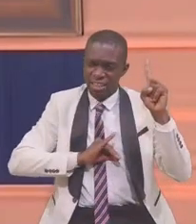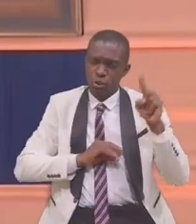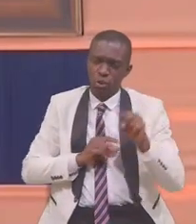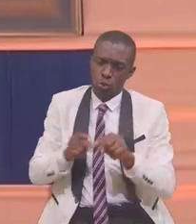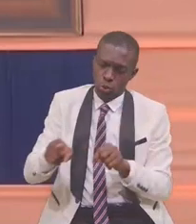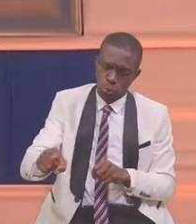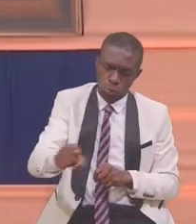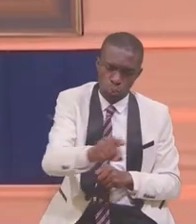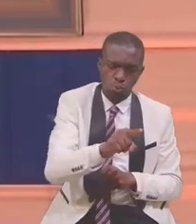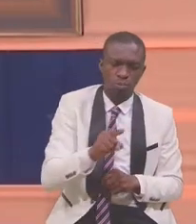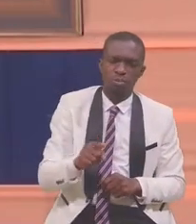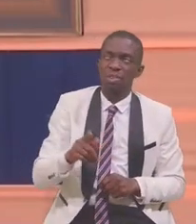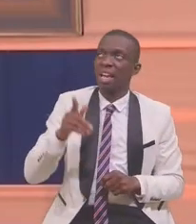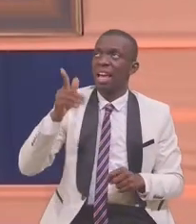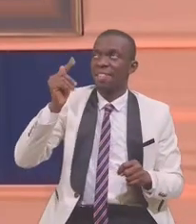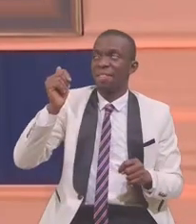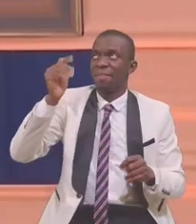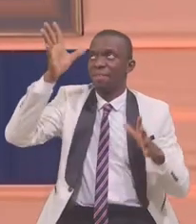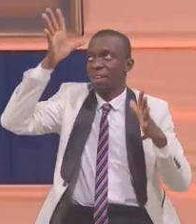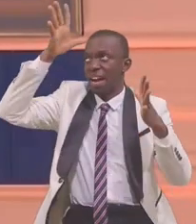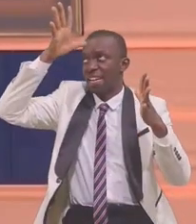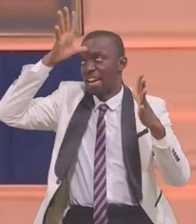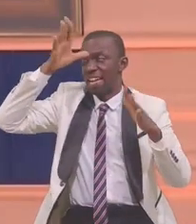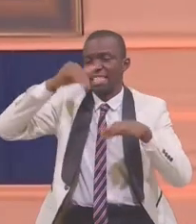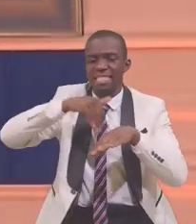envoyé. Qu'est-ce qu'il l'a envoyé faire?